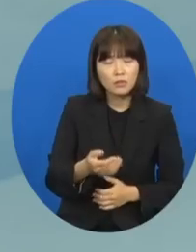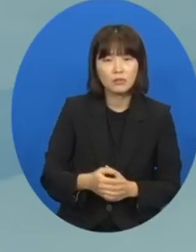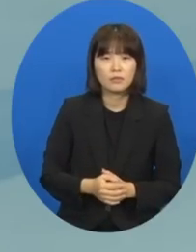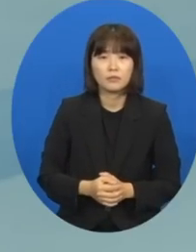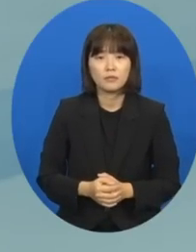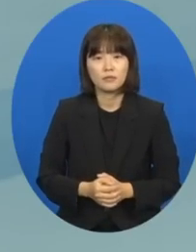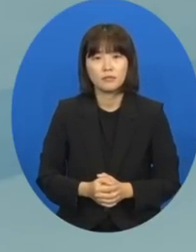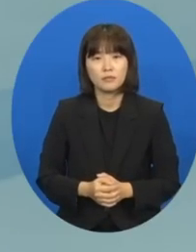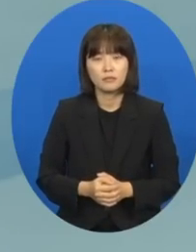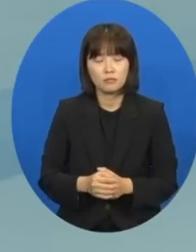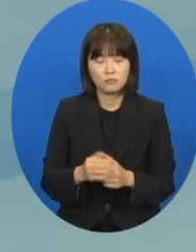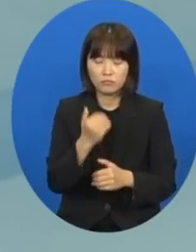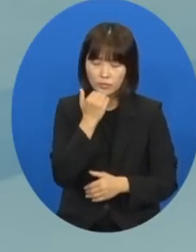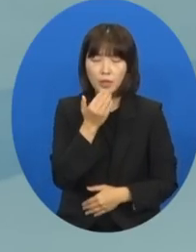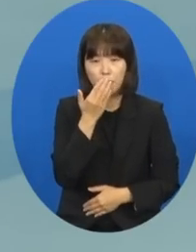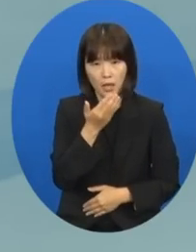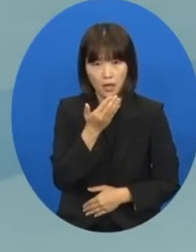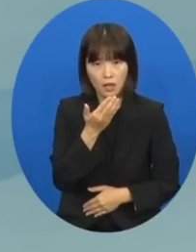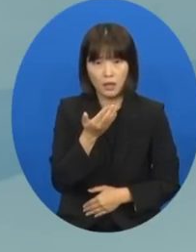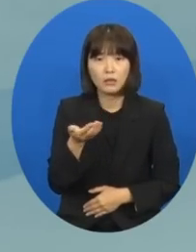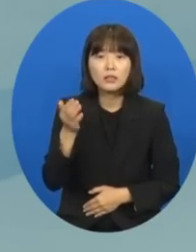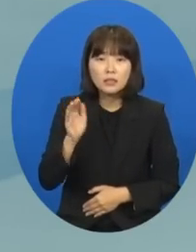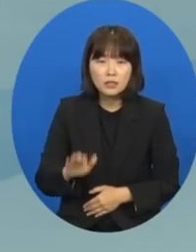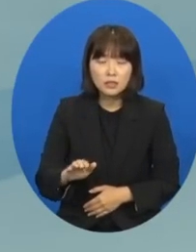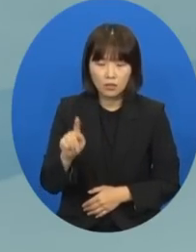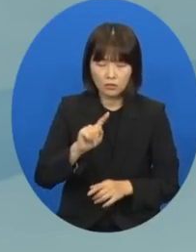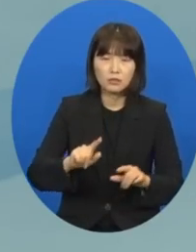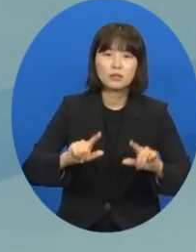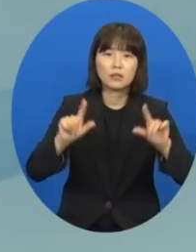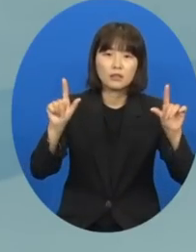있습니다. 근데 어느 날